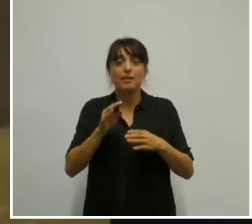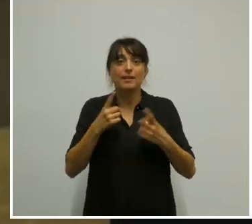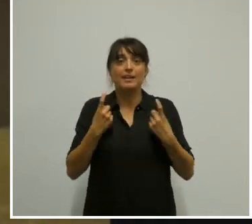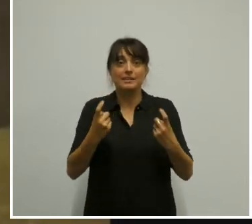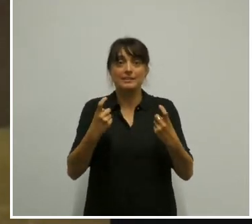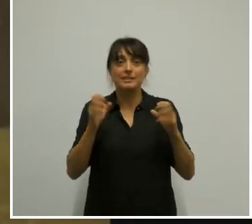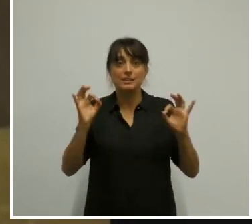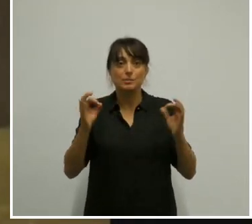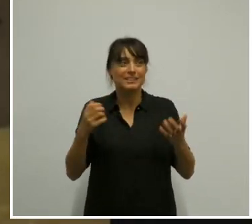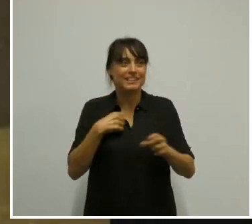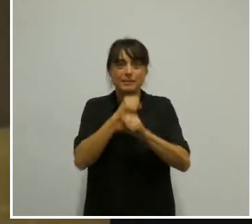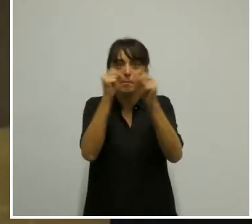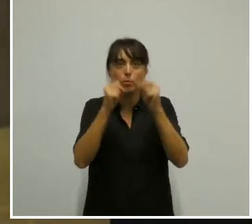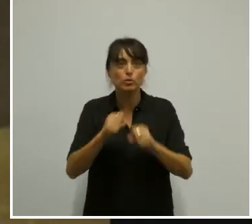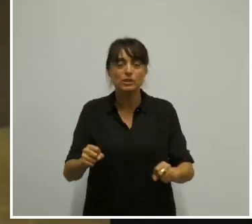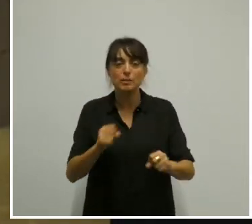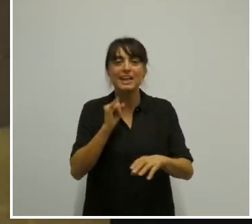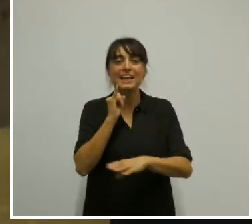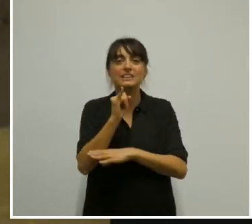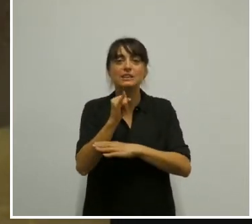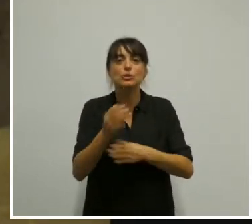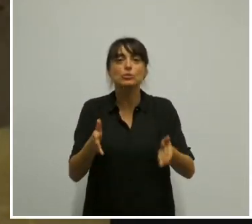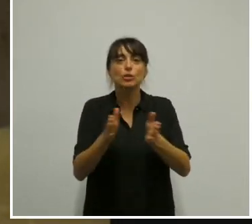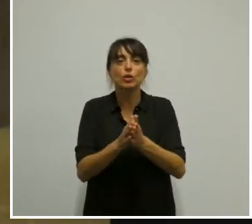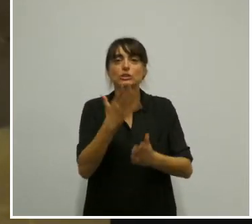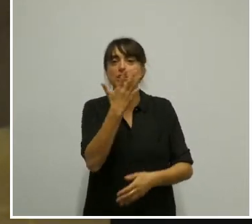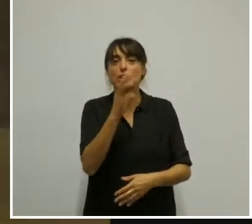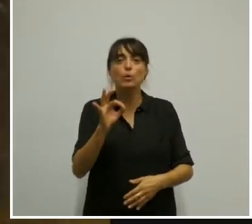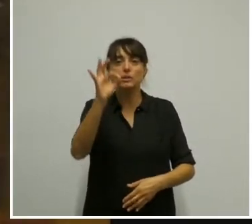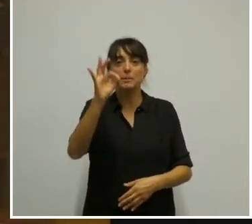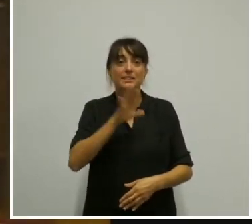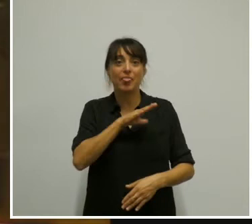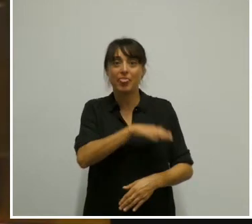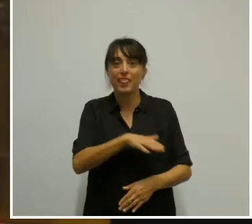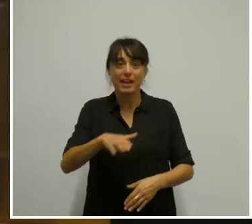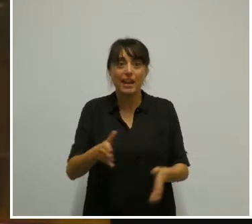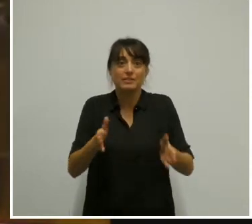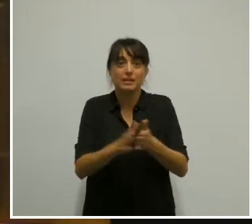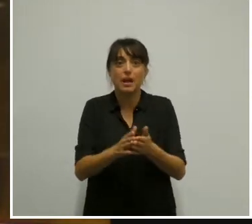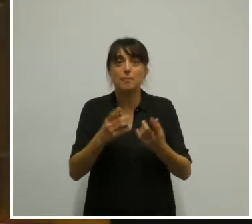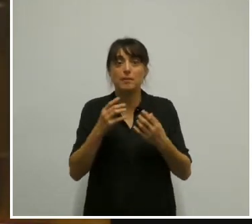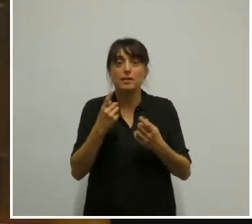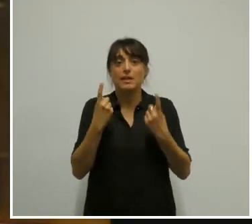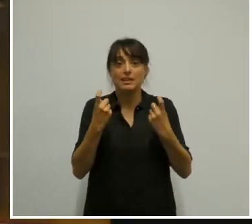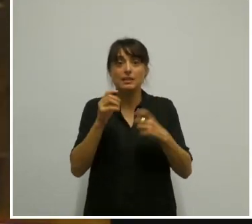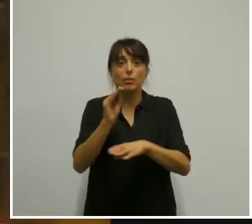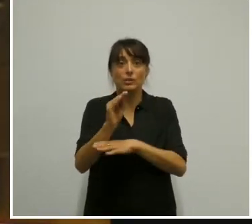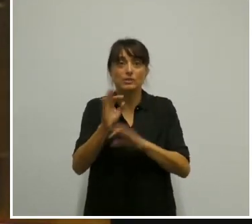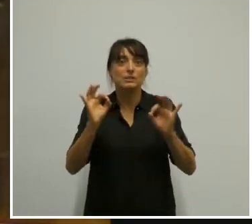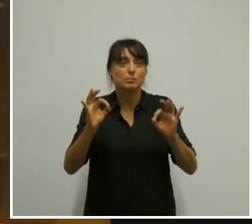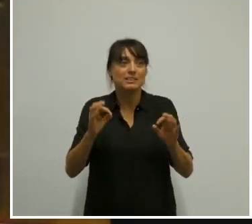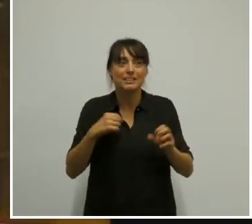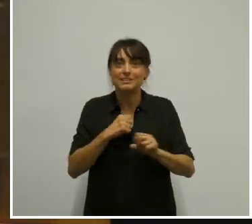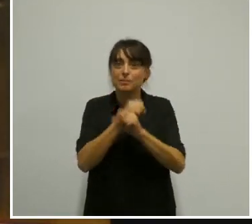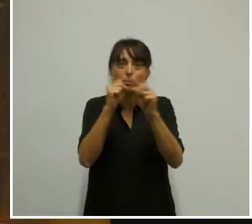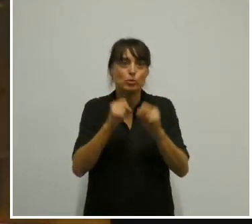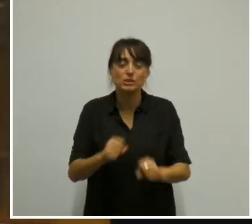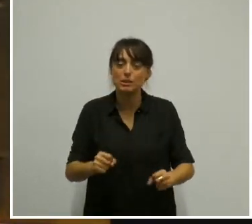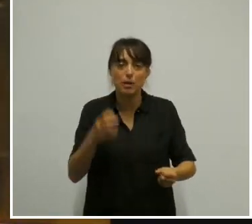ingovernable un institut al 50%. Ja, a part també, quan em demanàveu dades per centre,